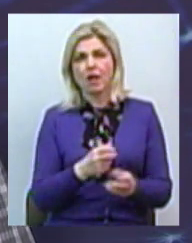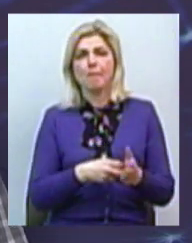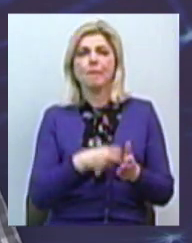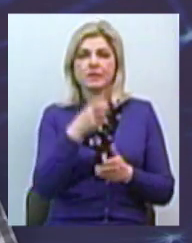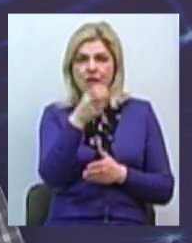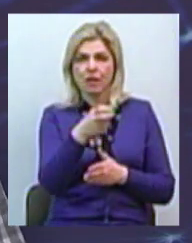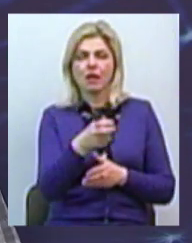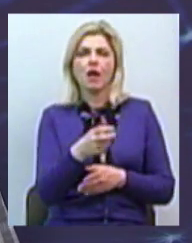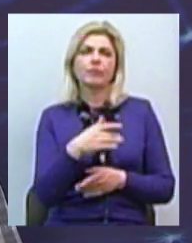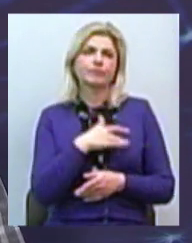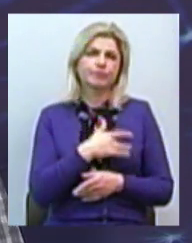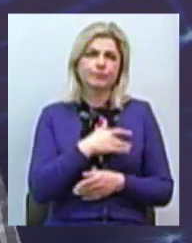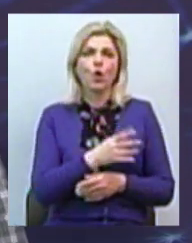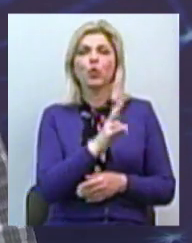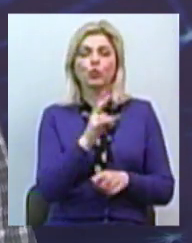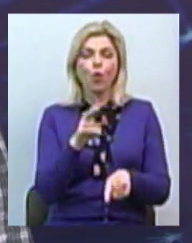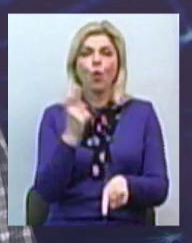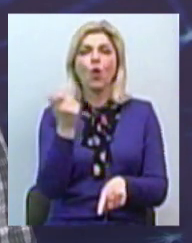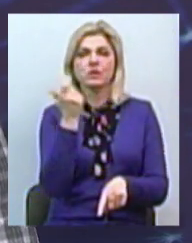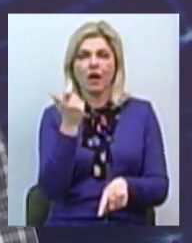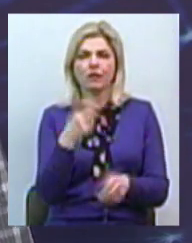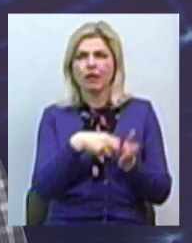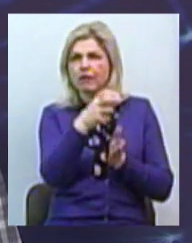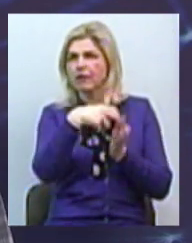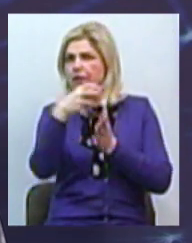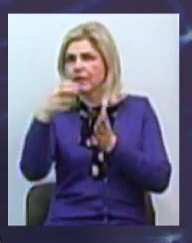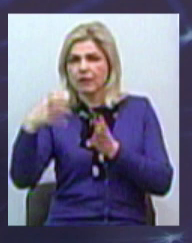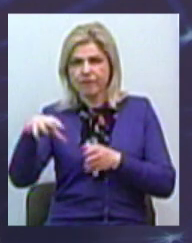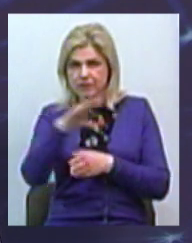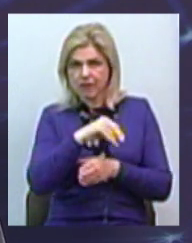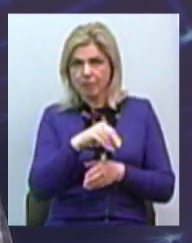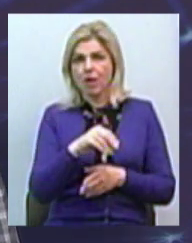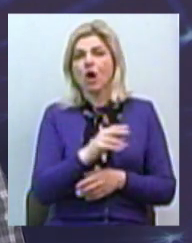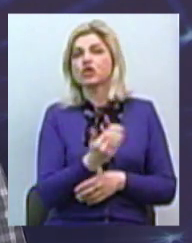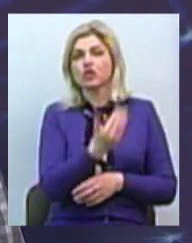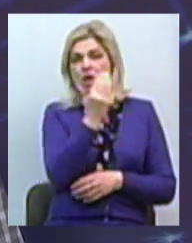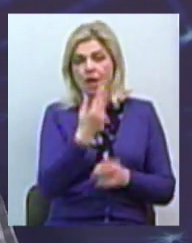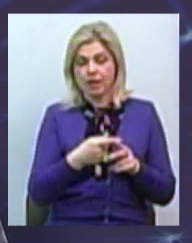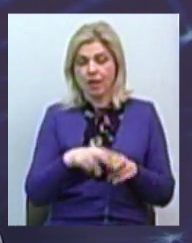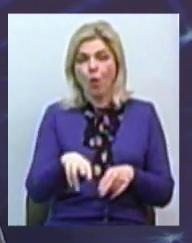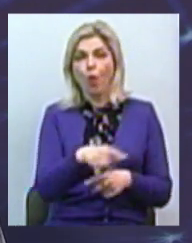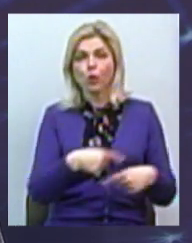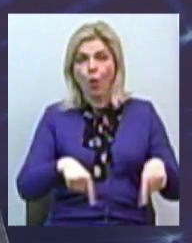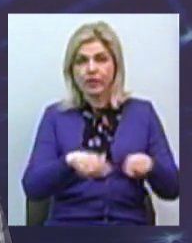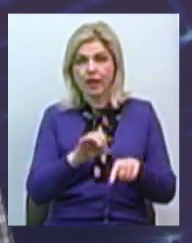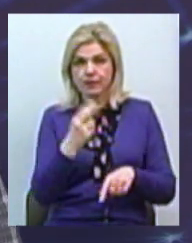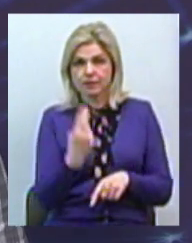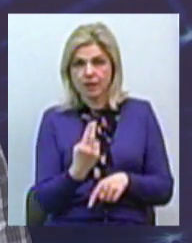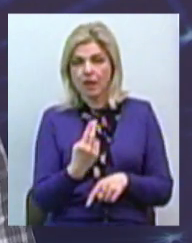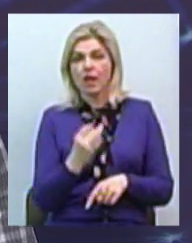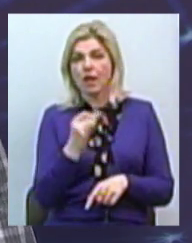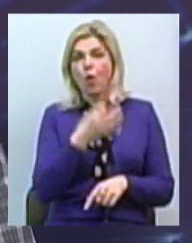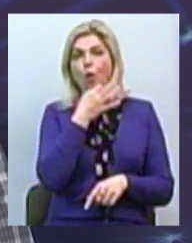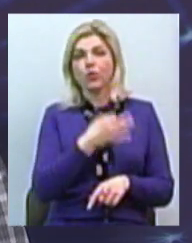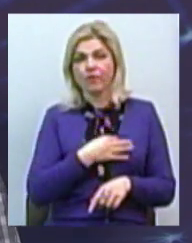вірогідним балансоутримувачам, у яких на балансі, можливо, цей колодязь був, вони писали листа. І відповідь на цей лист,